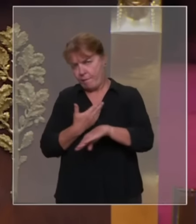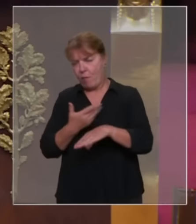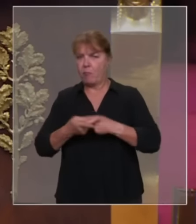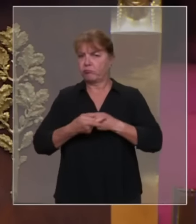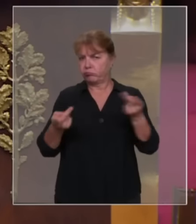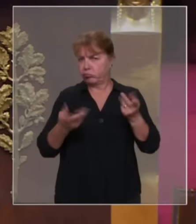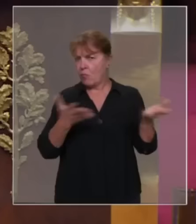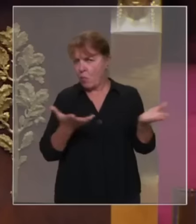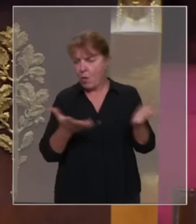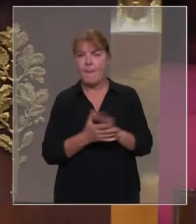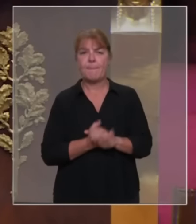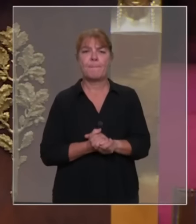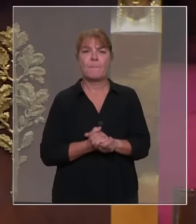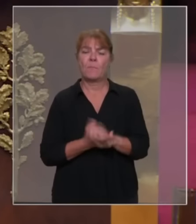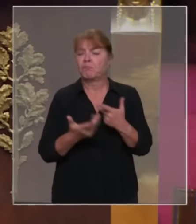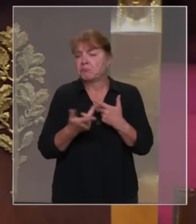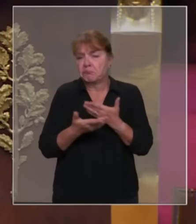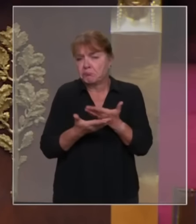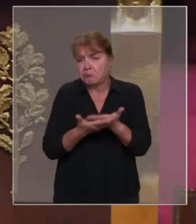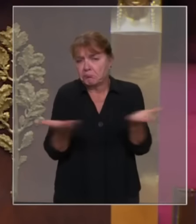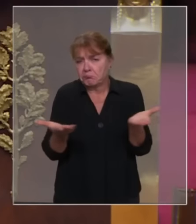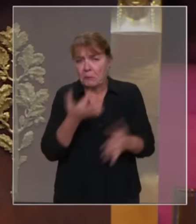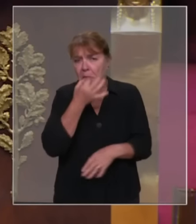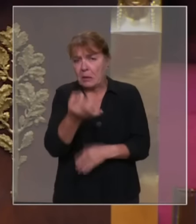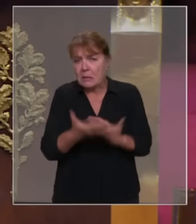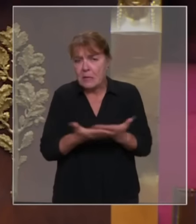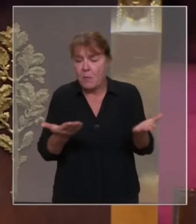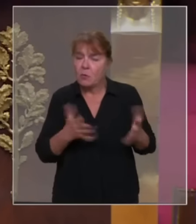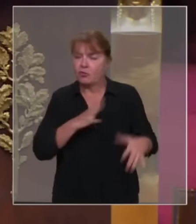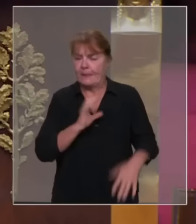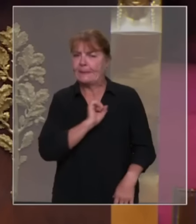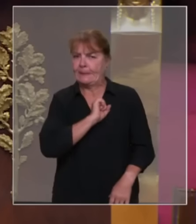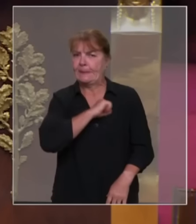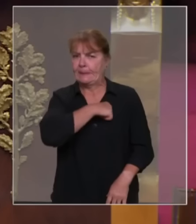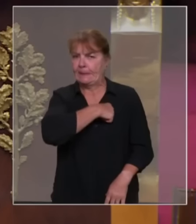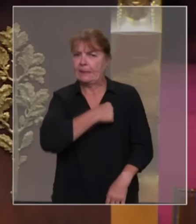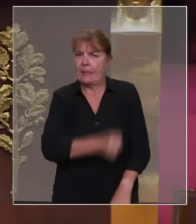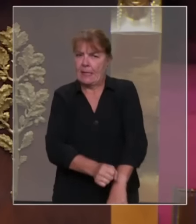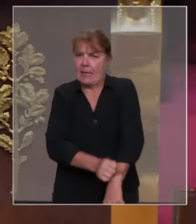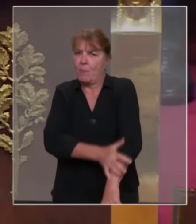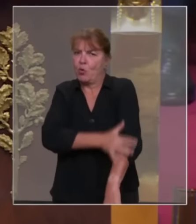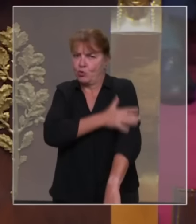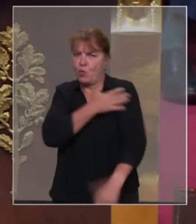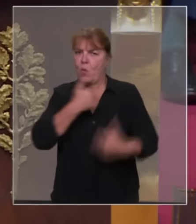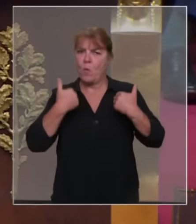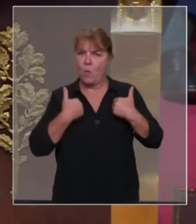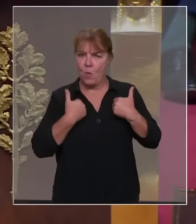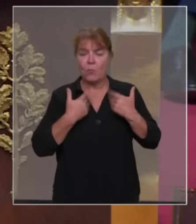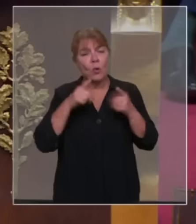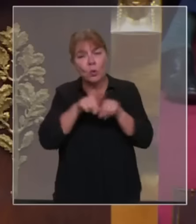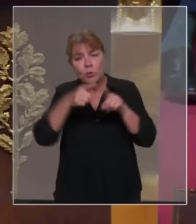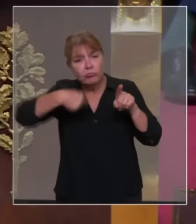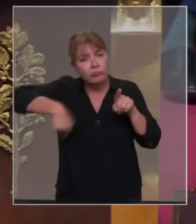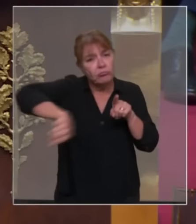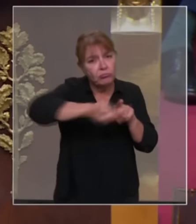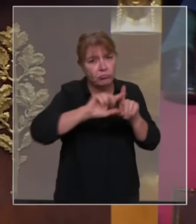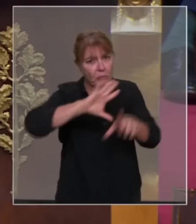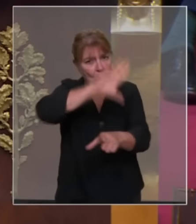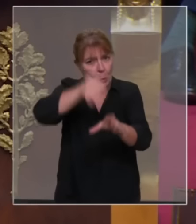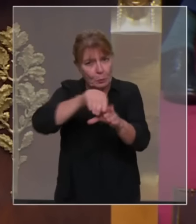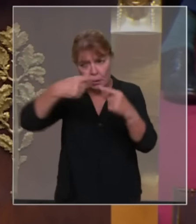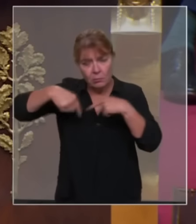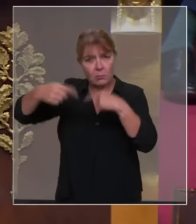je veux simplement vous dire l'émotion qui était la mienne et celle, j'en suis sûr, de chacune et de chacun des membres